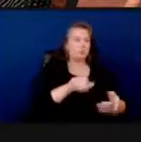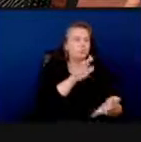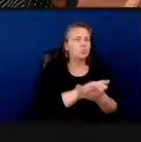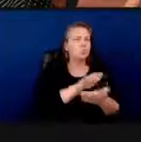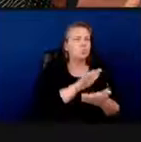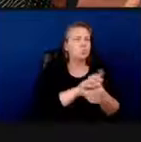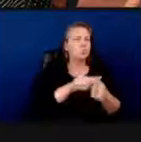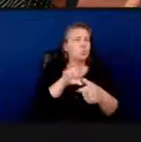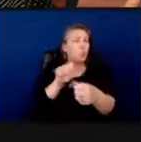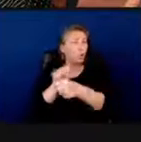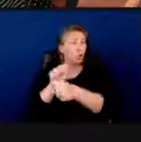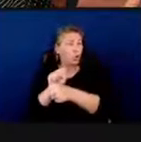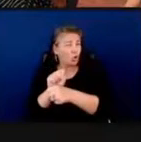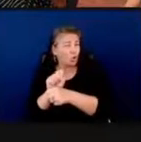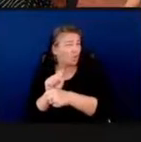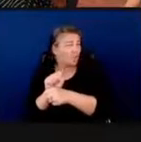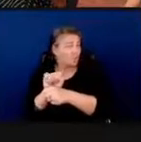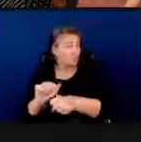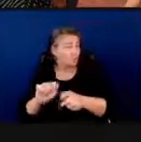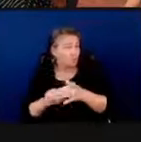وأنا أتذكر